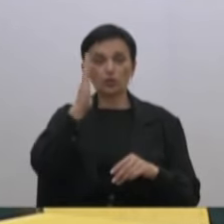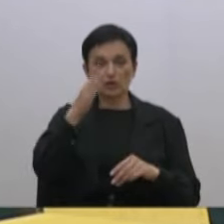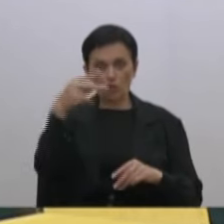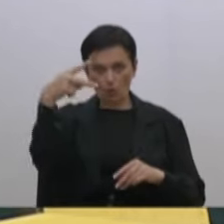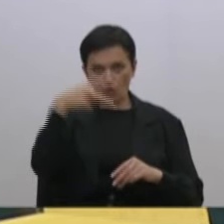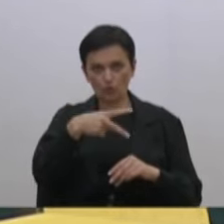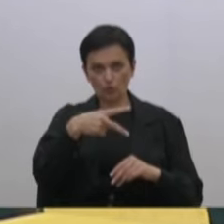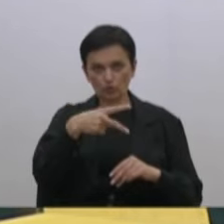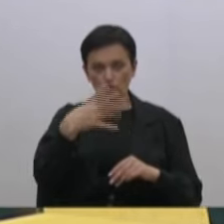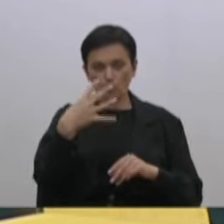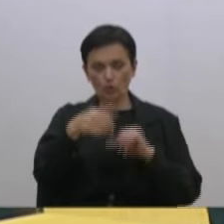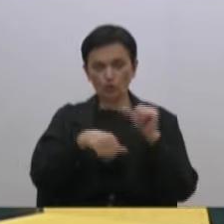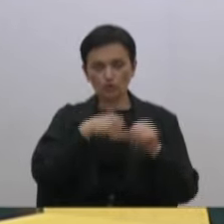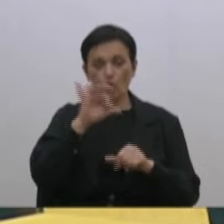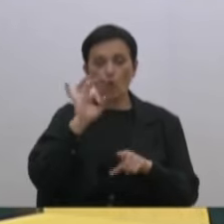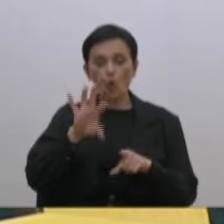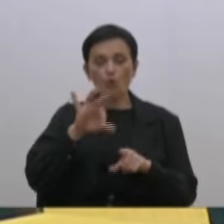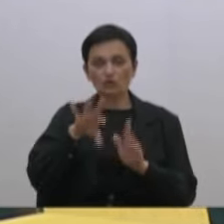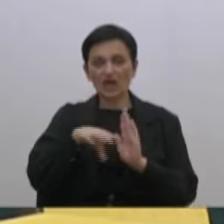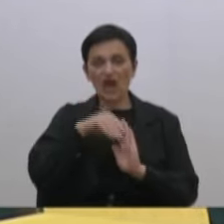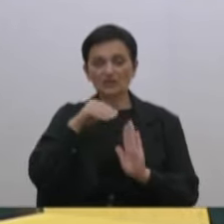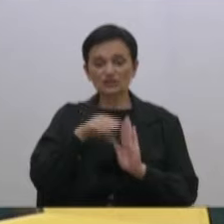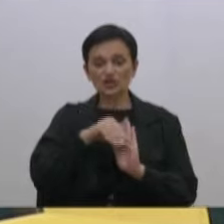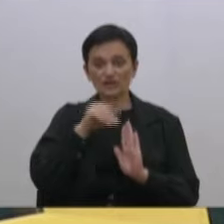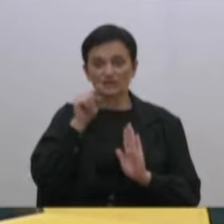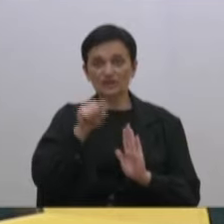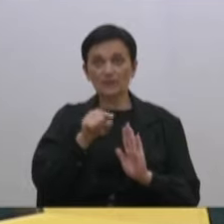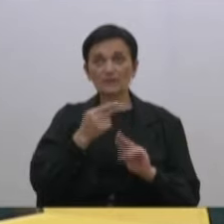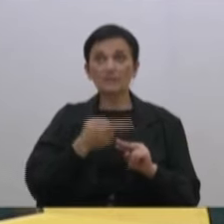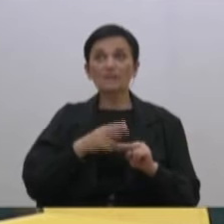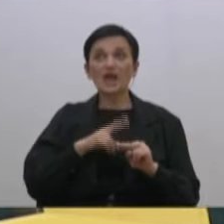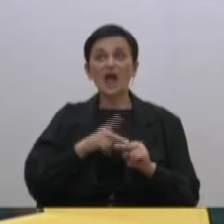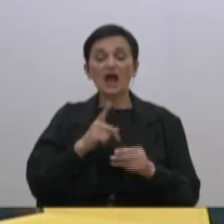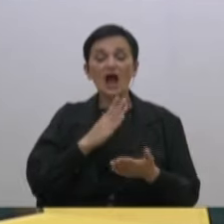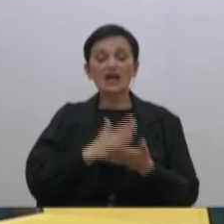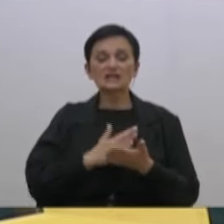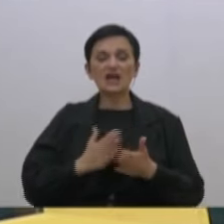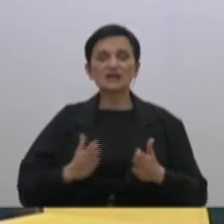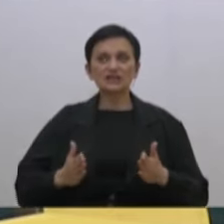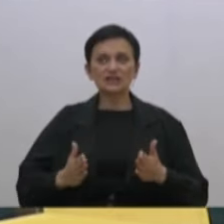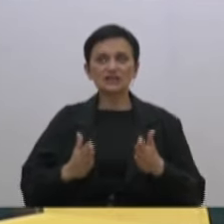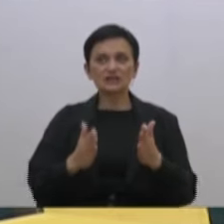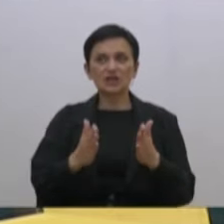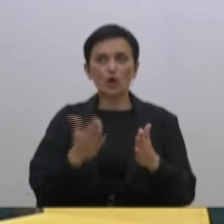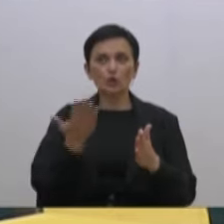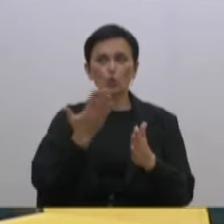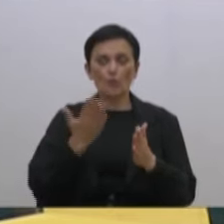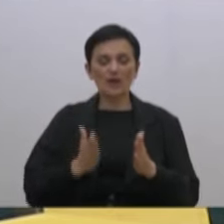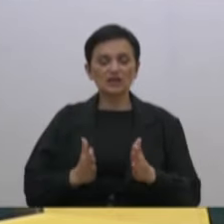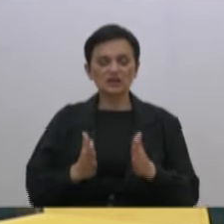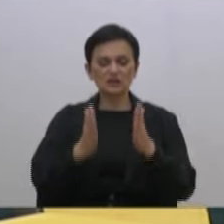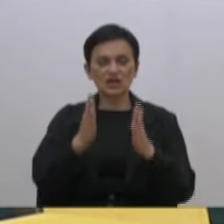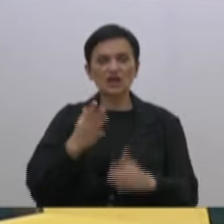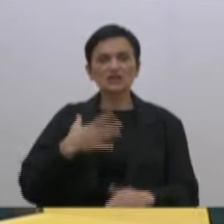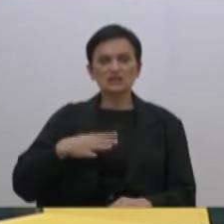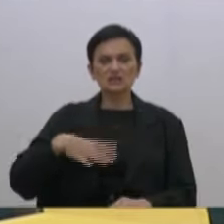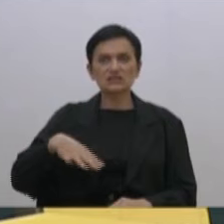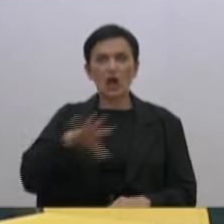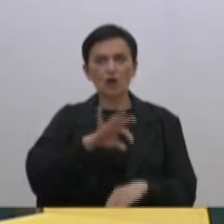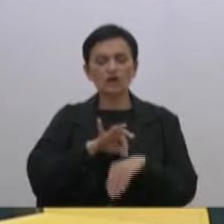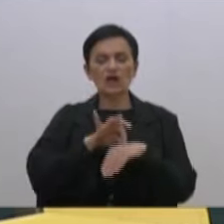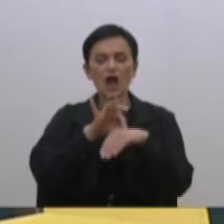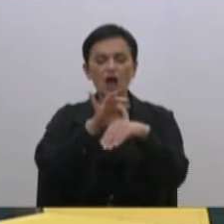2024 წლის ოქტომბრის არჩევნებში. იმიტომ ეს არის ის გზა, რომელიც გზაც საქართველოს